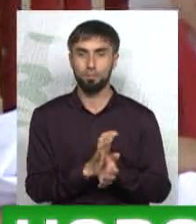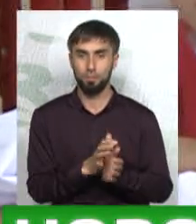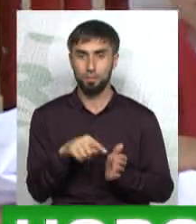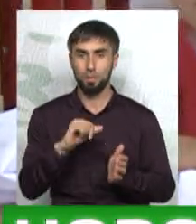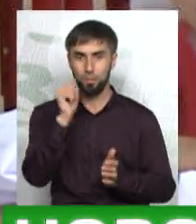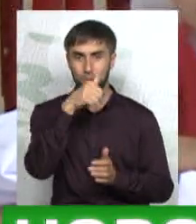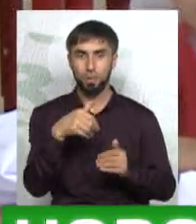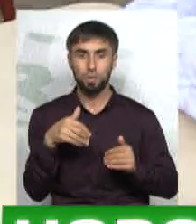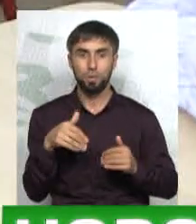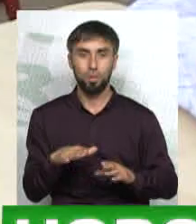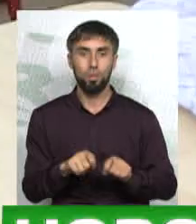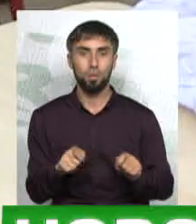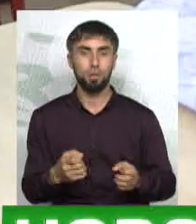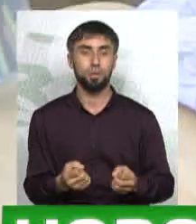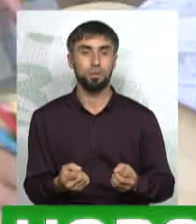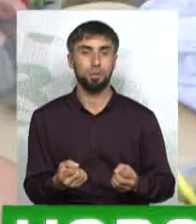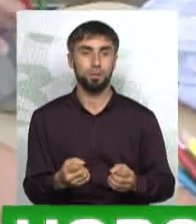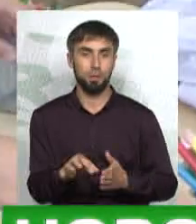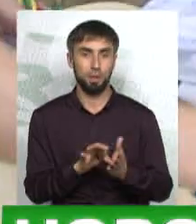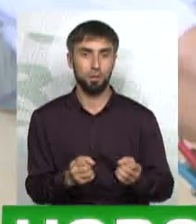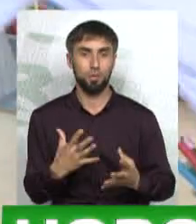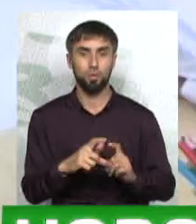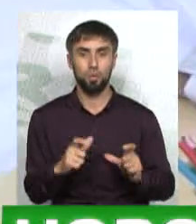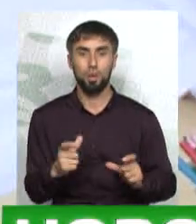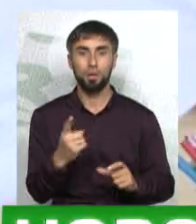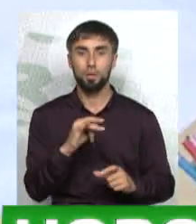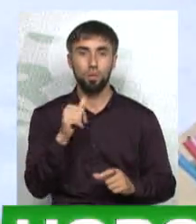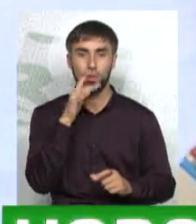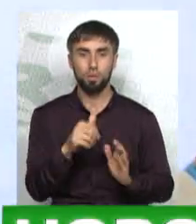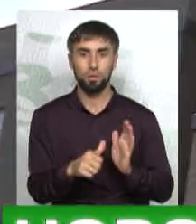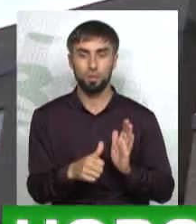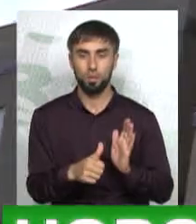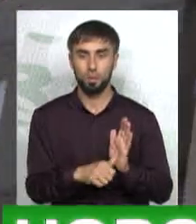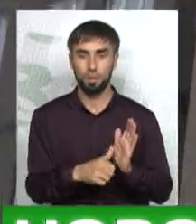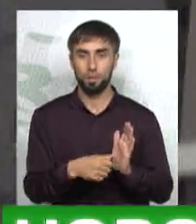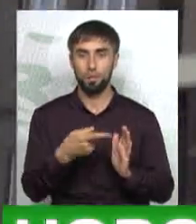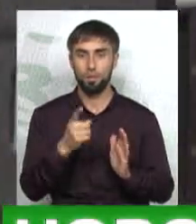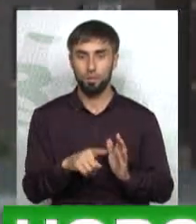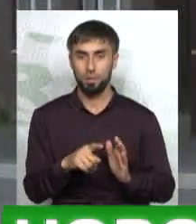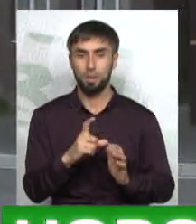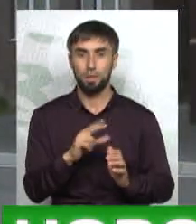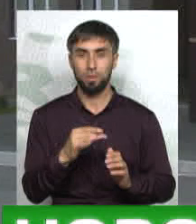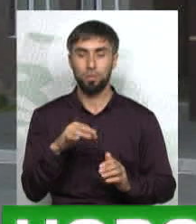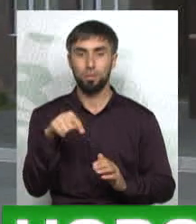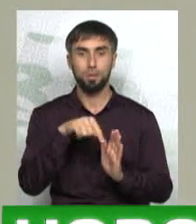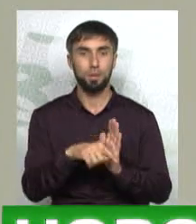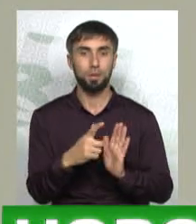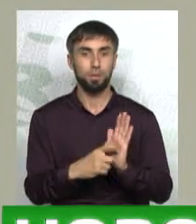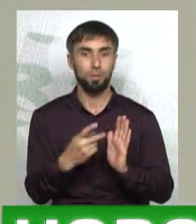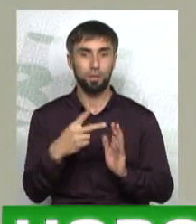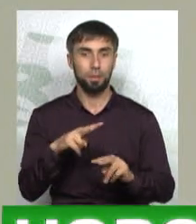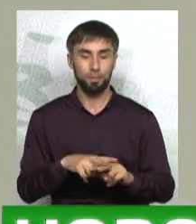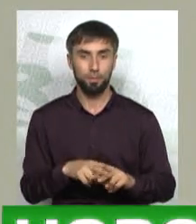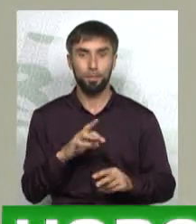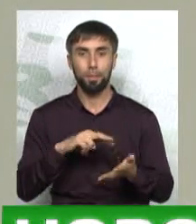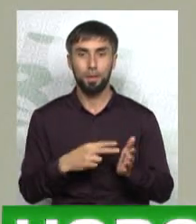этом году решат открытием сразу нескольких школ, одна из которых – 6-я Экажевская. Она рассчитана на 720 учащихся.